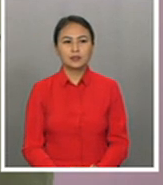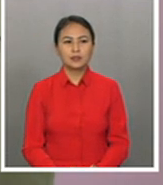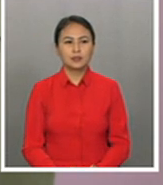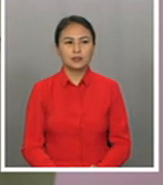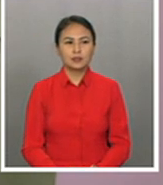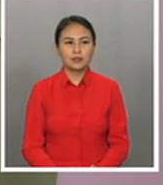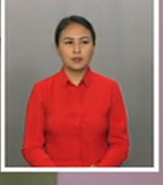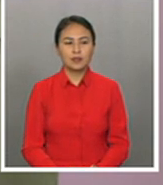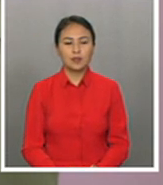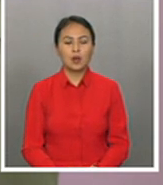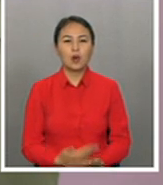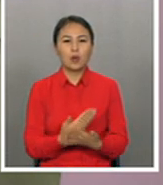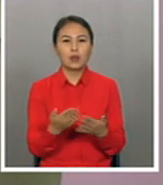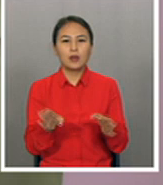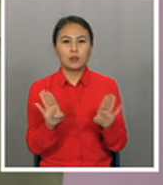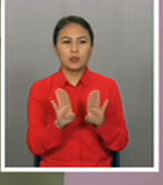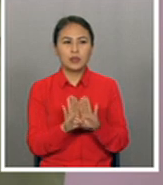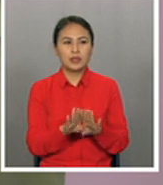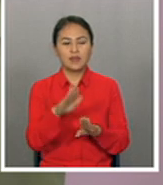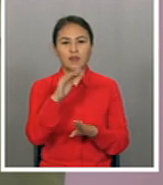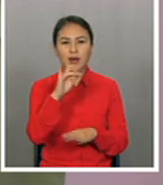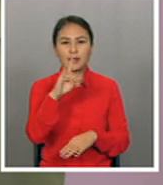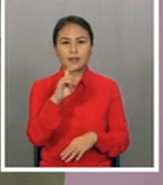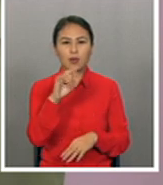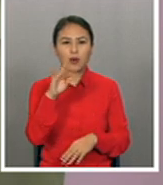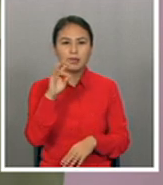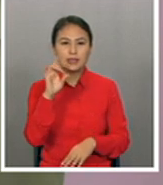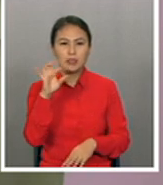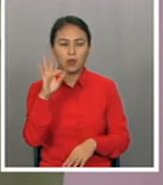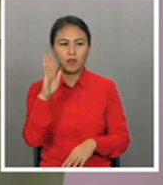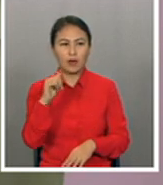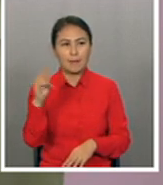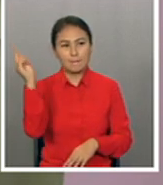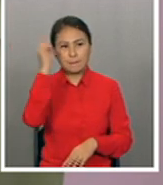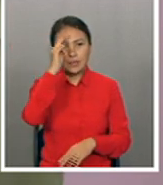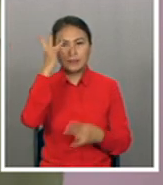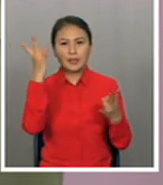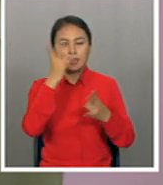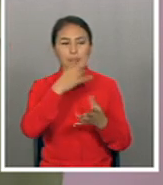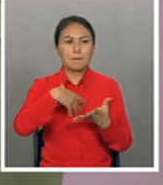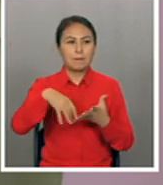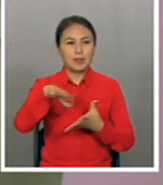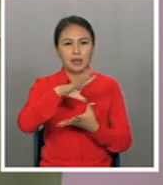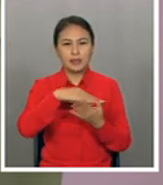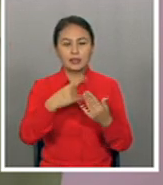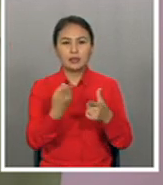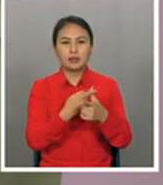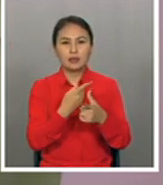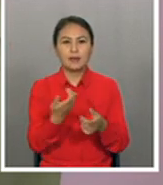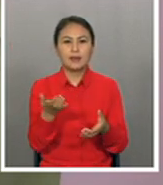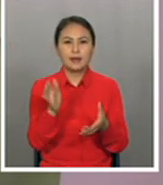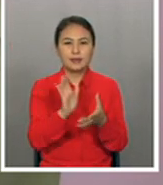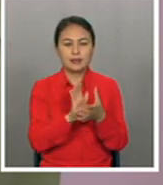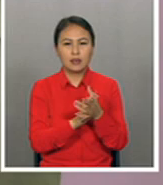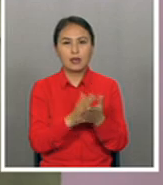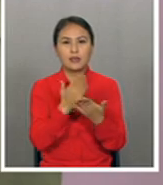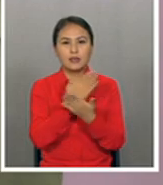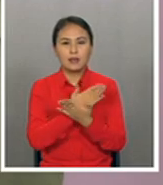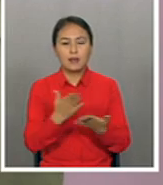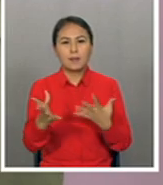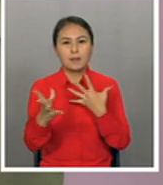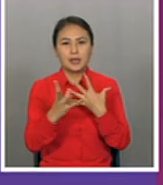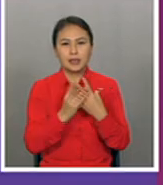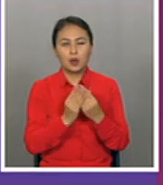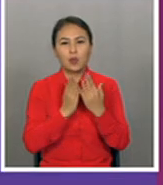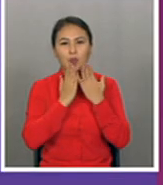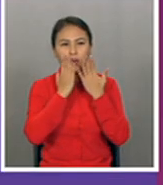болмақ. Олай болса, Фариза Оңғарсынованың «Білім керек бәріне» атты өлеңімен танысайық. Сендер менімен бірге